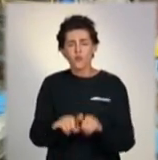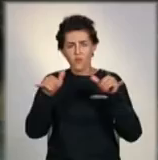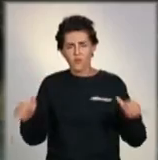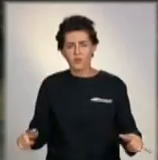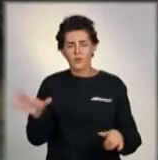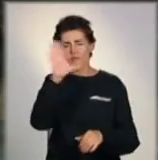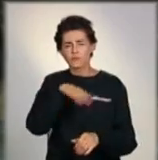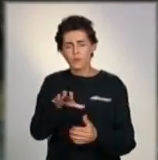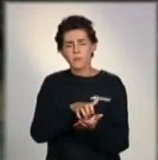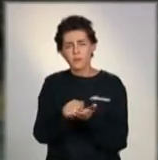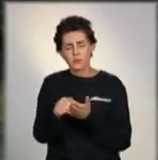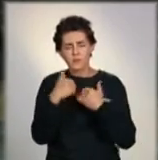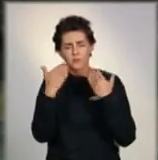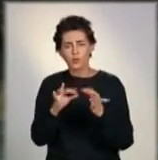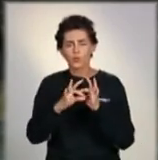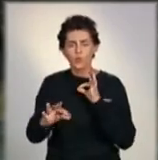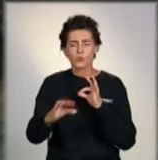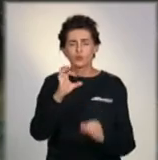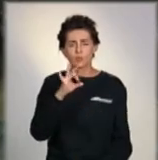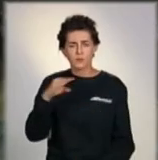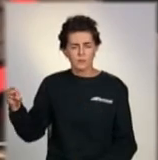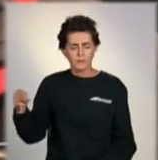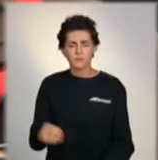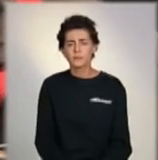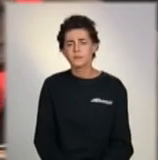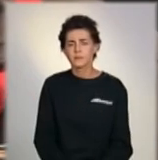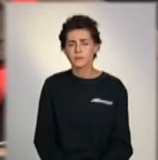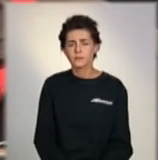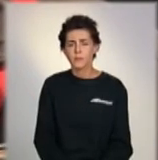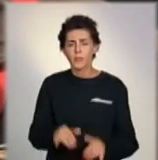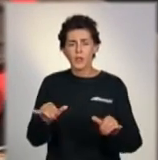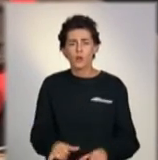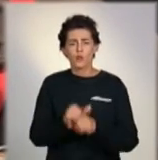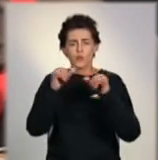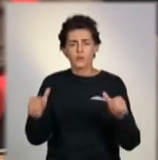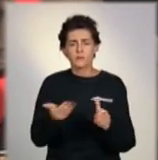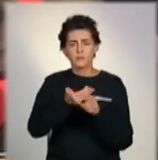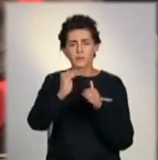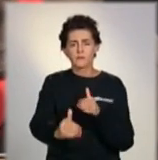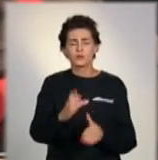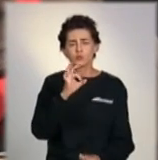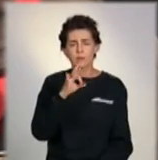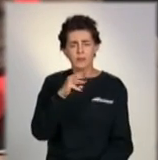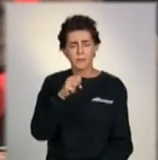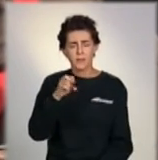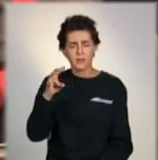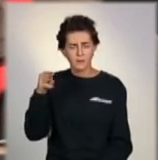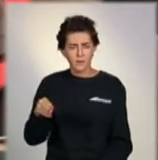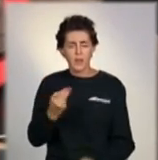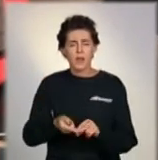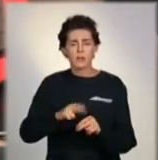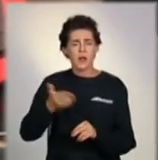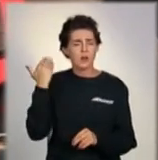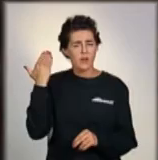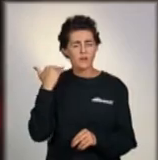прокату тонкого та надтонкого сортаменту. Увеличила долю данного сортамента, который раньше